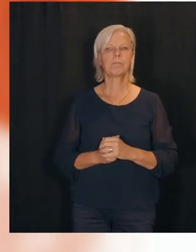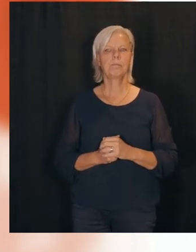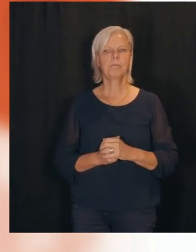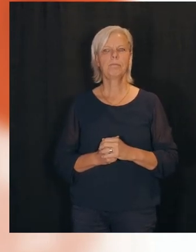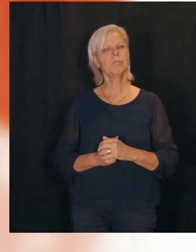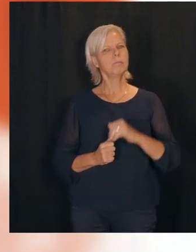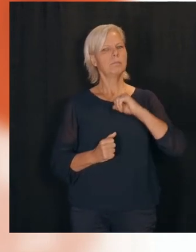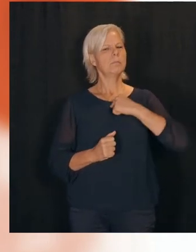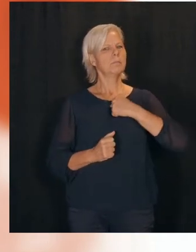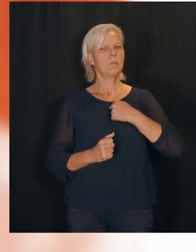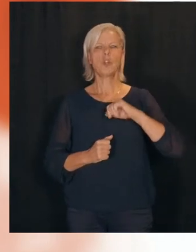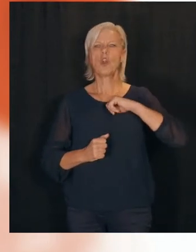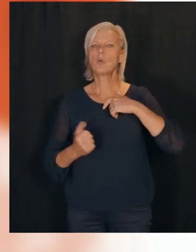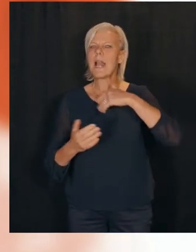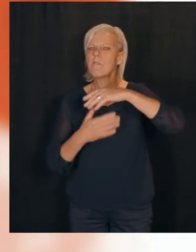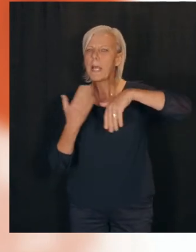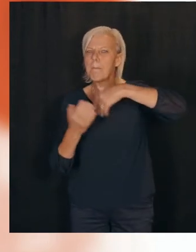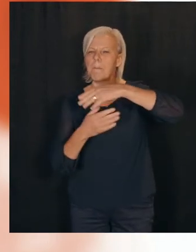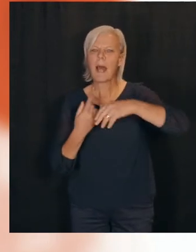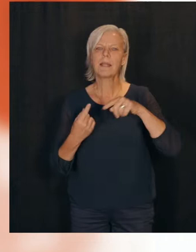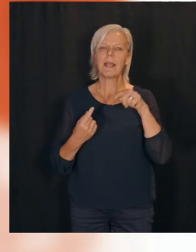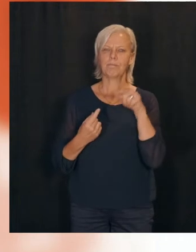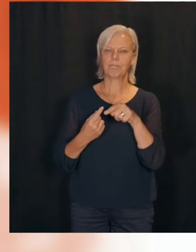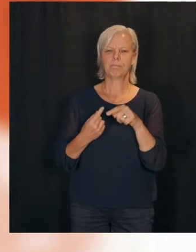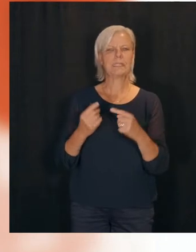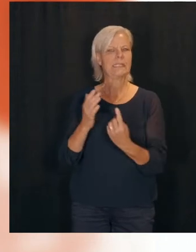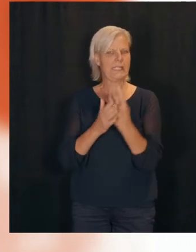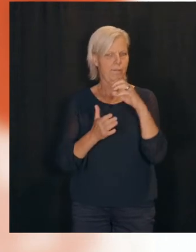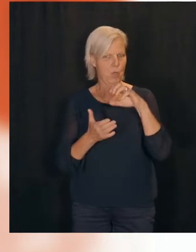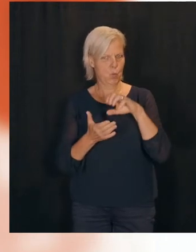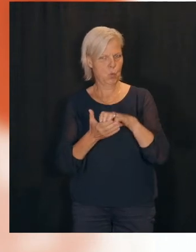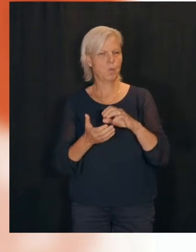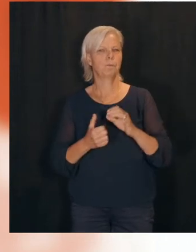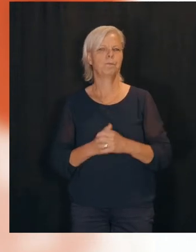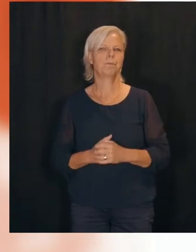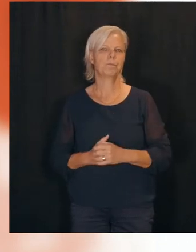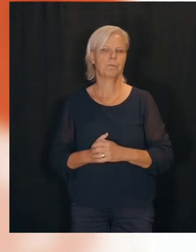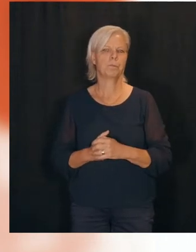Där jag själv var inblandad i en situation.